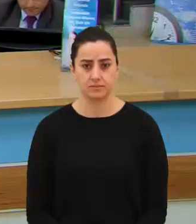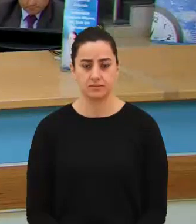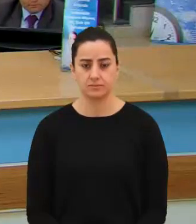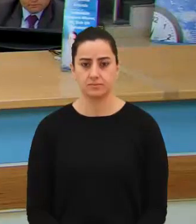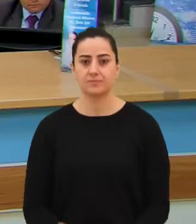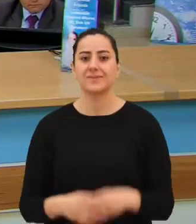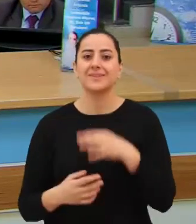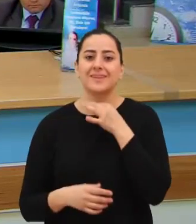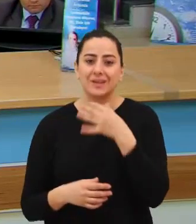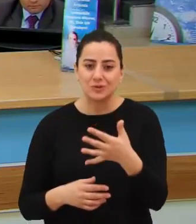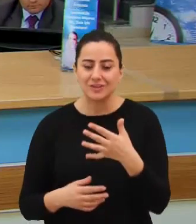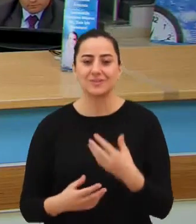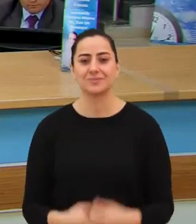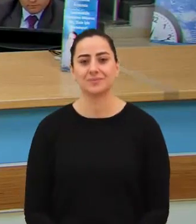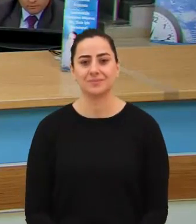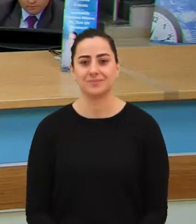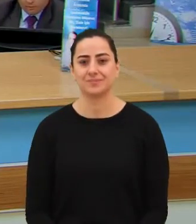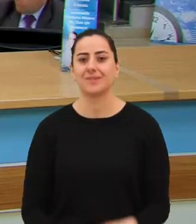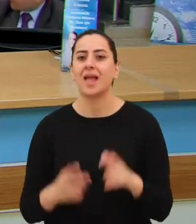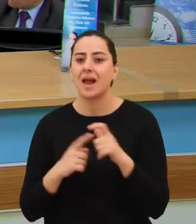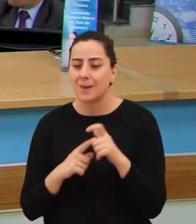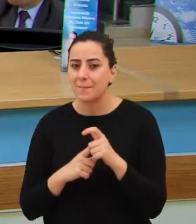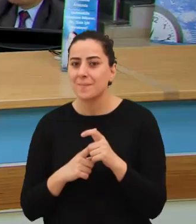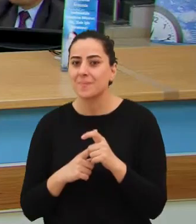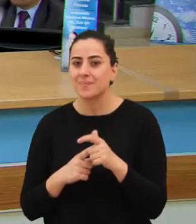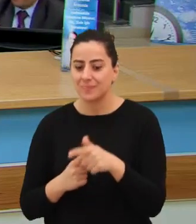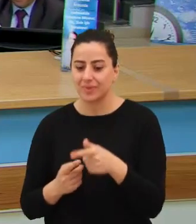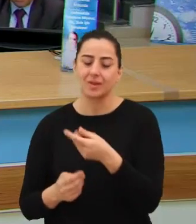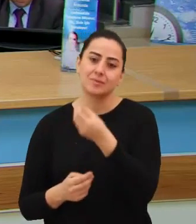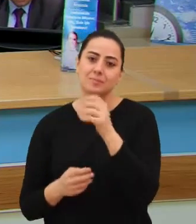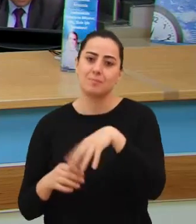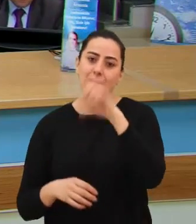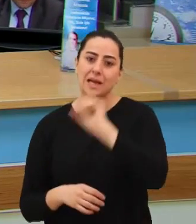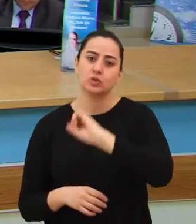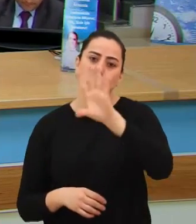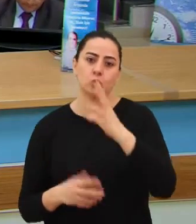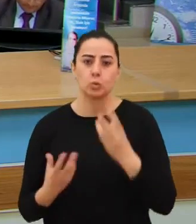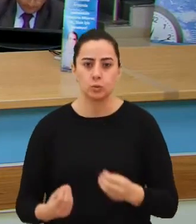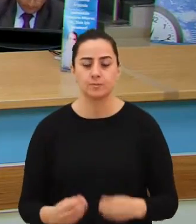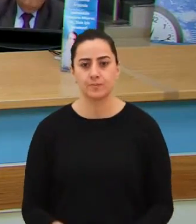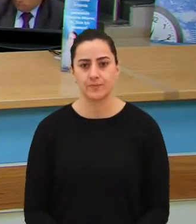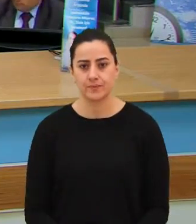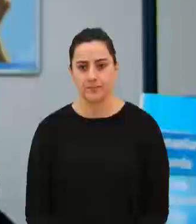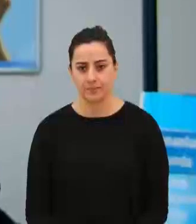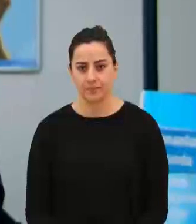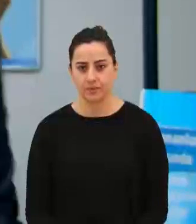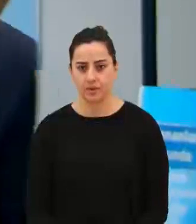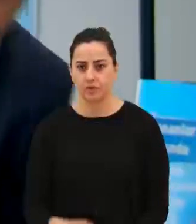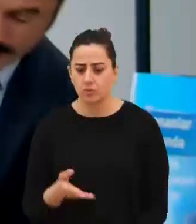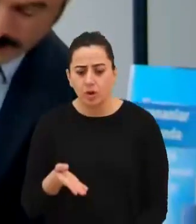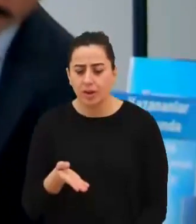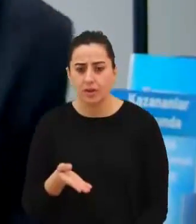Teşekkür ederim Resmiye Hanım. Şey Erdemciğim, merkeze göndereceğim belge burada. Al. Sağ ol Nurhancığım. Aa, bu